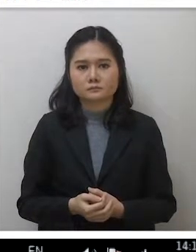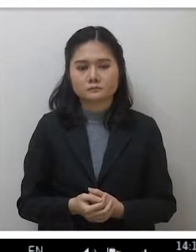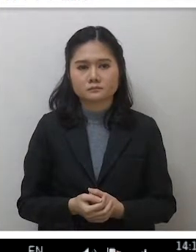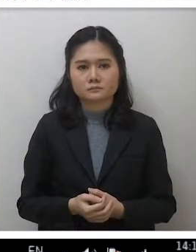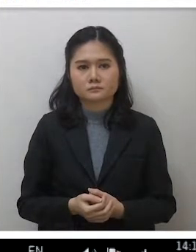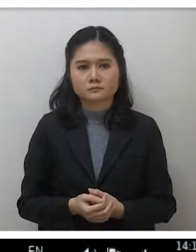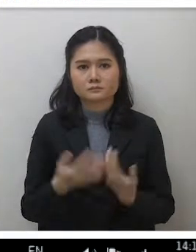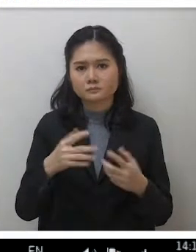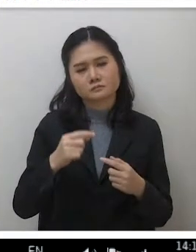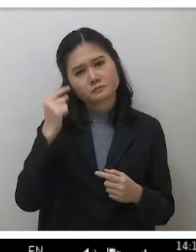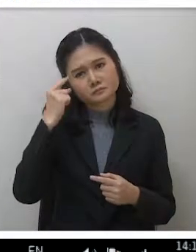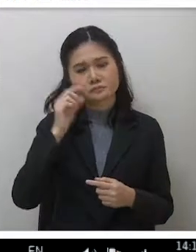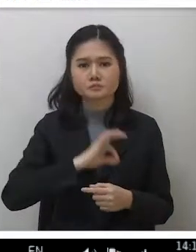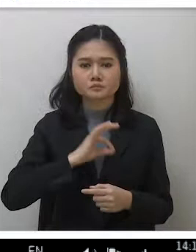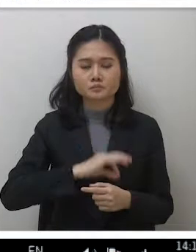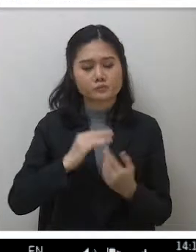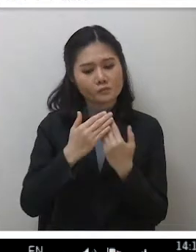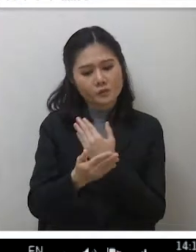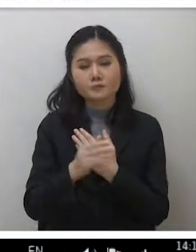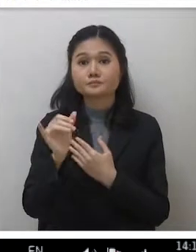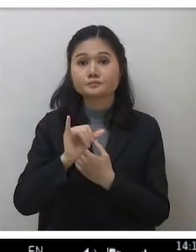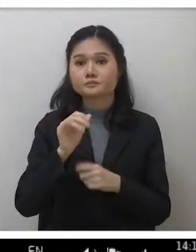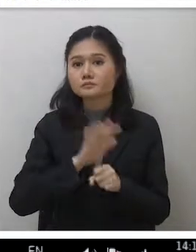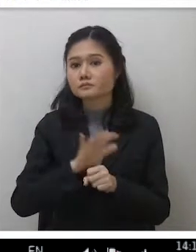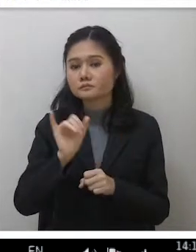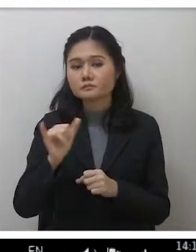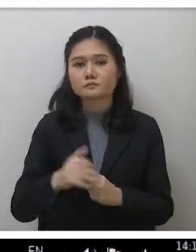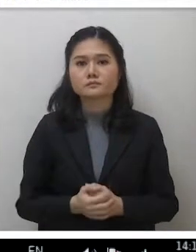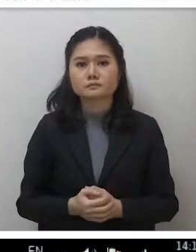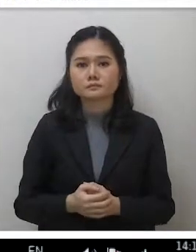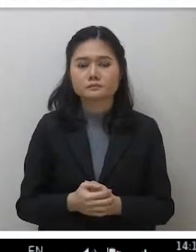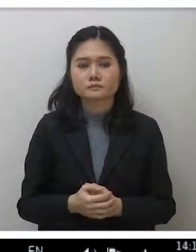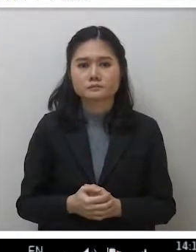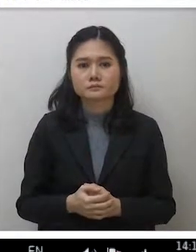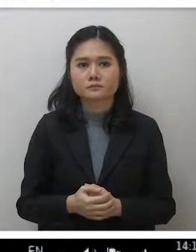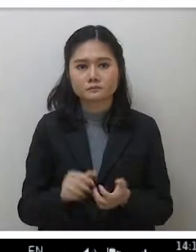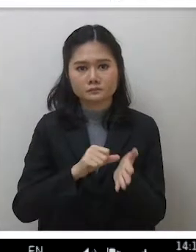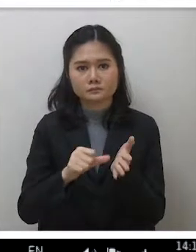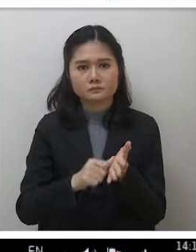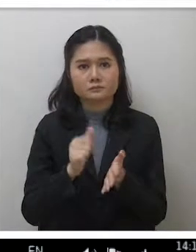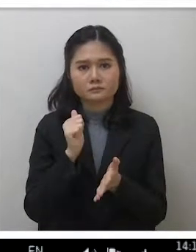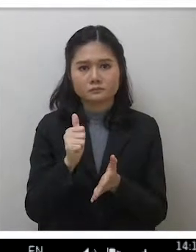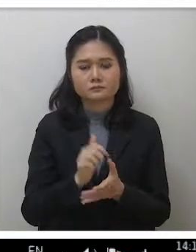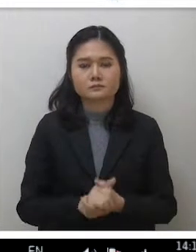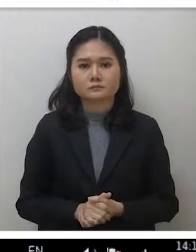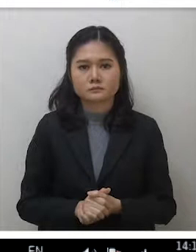และถ้าเราไม่พอใจสีเงาเราสามารถเข้าไปแก้ไข